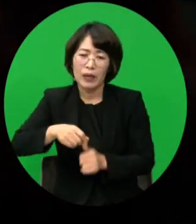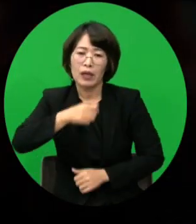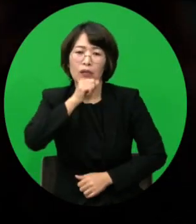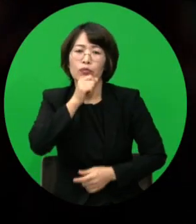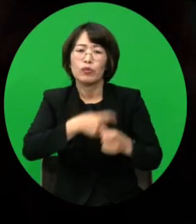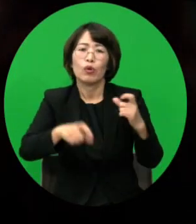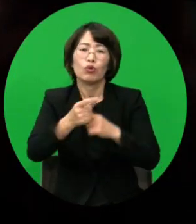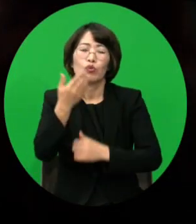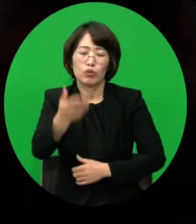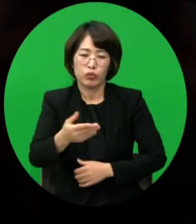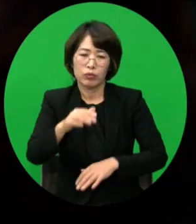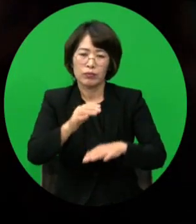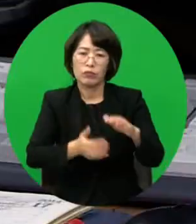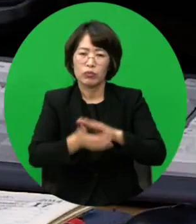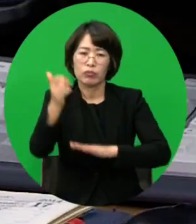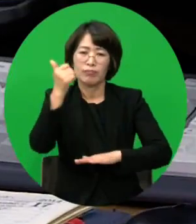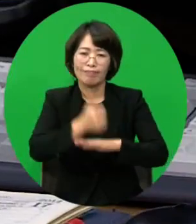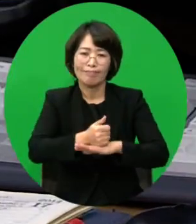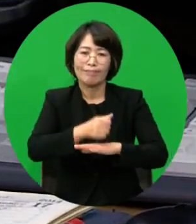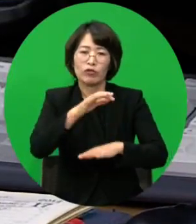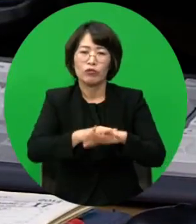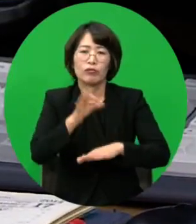성과 상여금도 지급하기로 했습니다